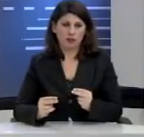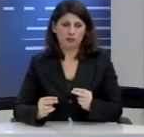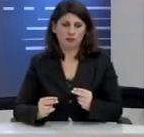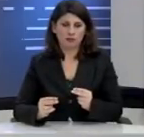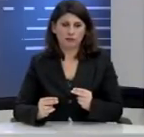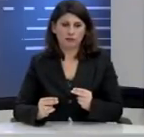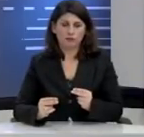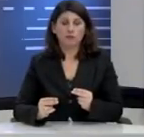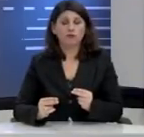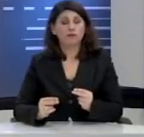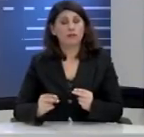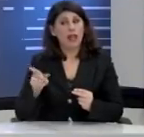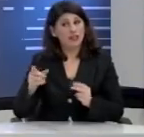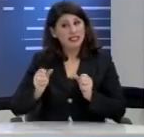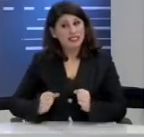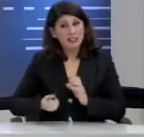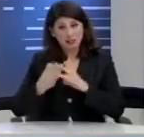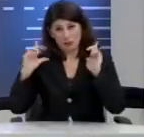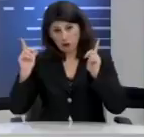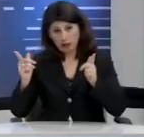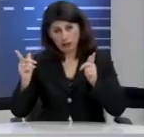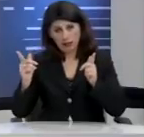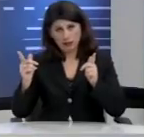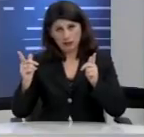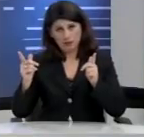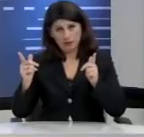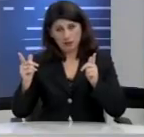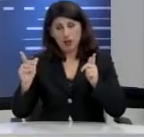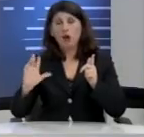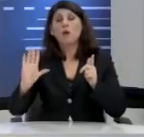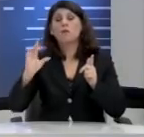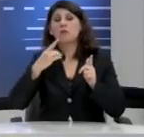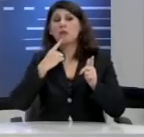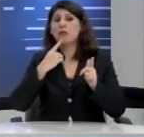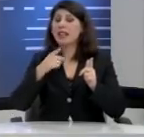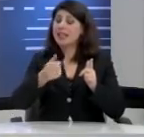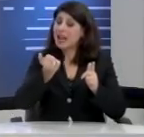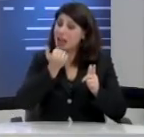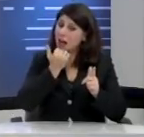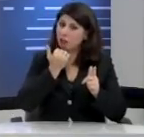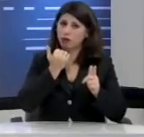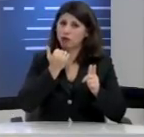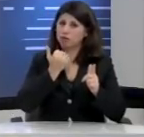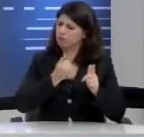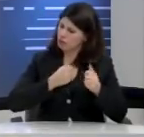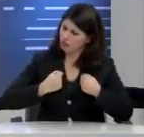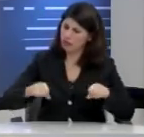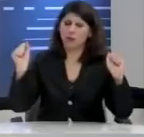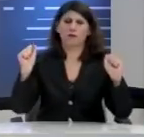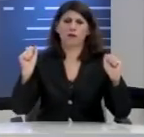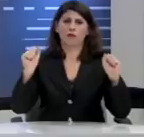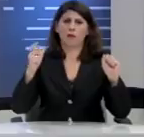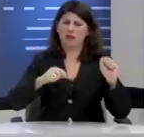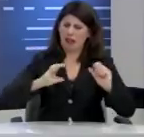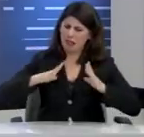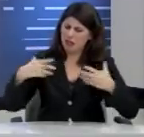Η στάση όμως αυτή, αντί να καταδικάσει αυτές τις αθλειότητες που και στελέχη της Νέας Δημοκρατίας,